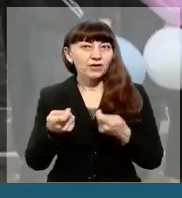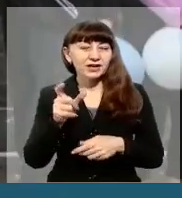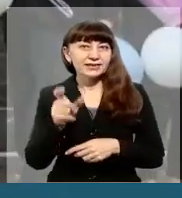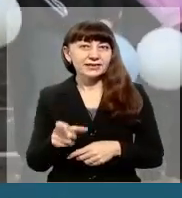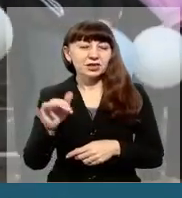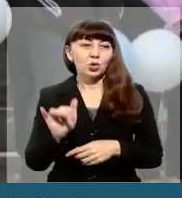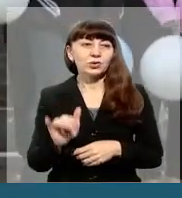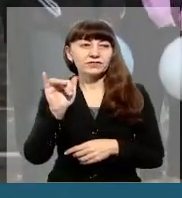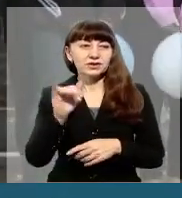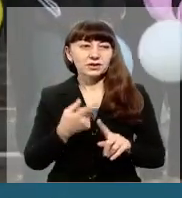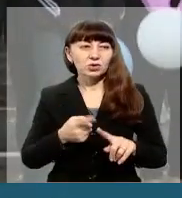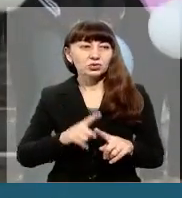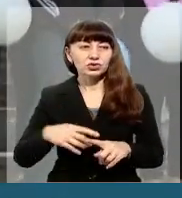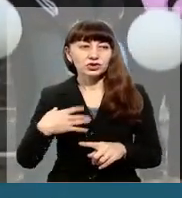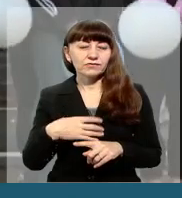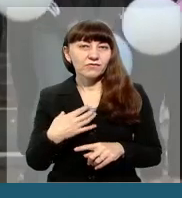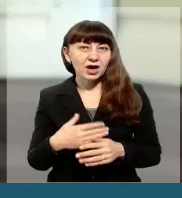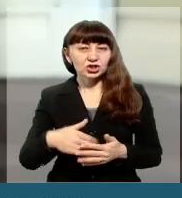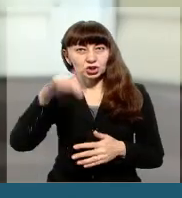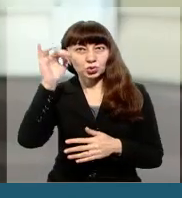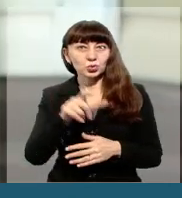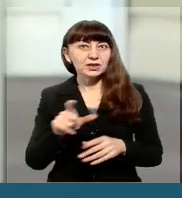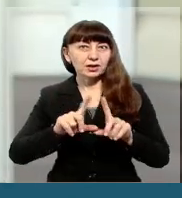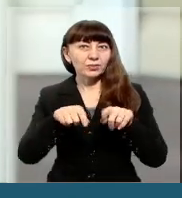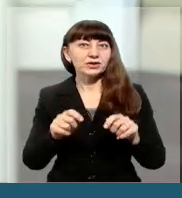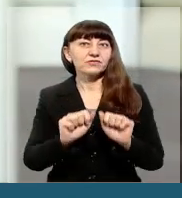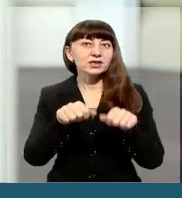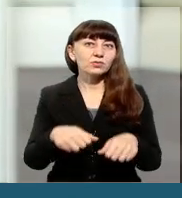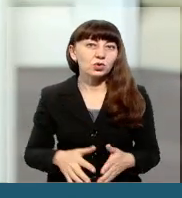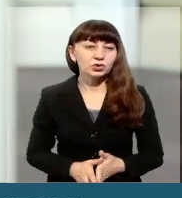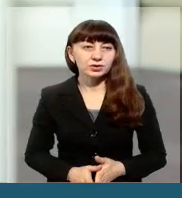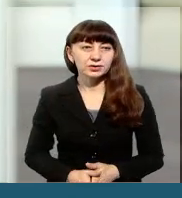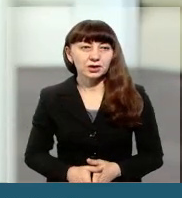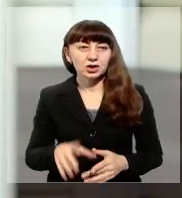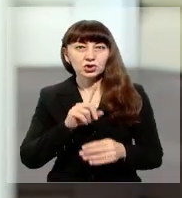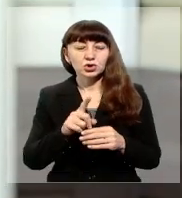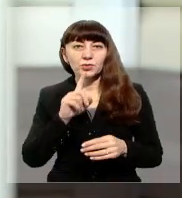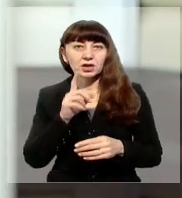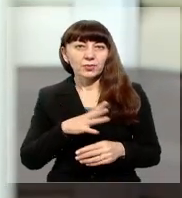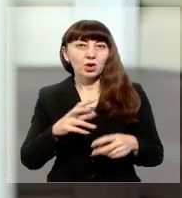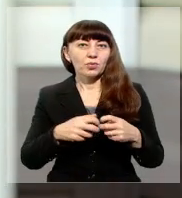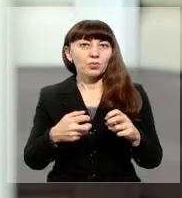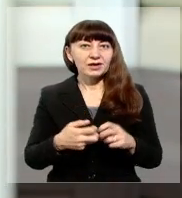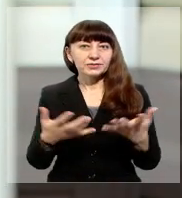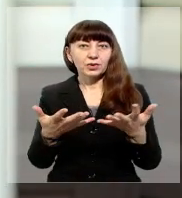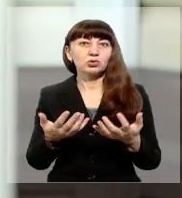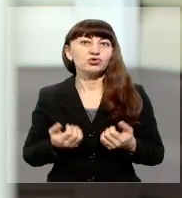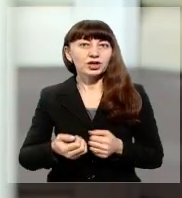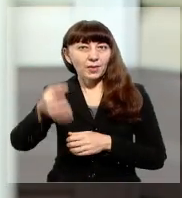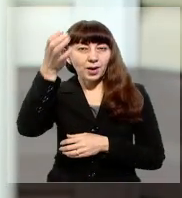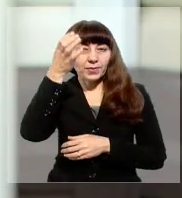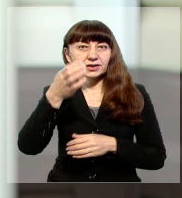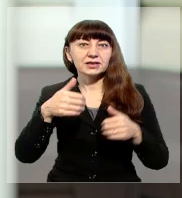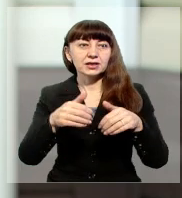кедергісіз оқуын жақсы оқып, өз ісінің маманы болу керек. Қасым-Жомарт Кемелұлы Тоқаевтың және де мына министрліктің облыс әкімшілігінің мынадай